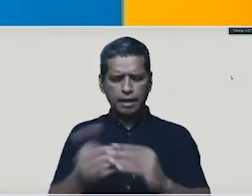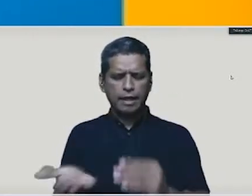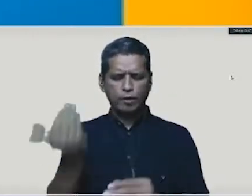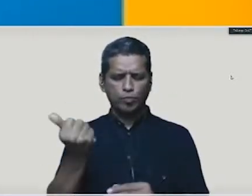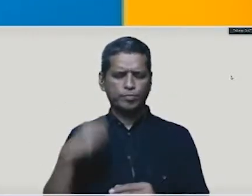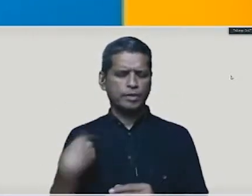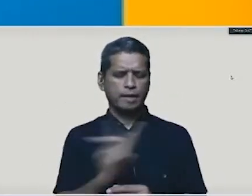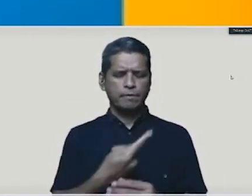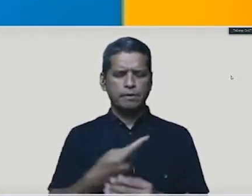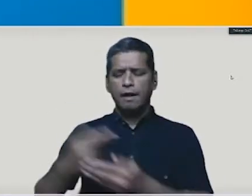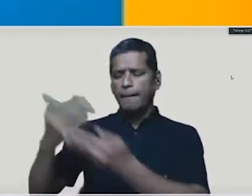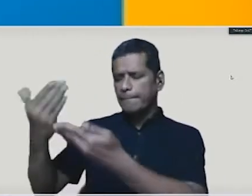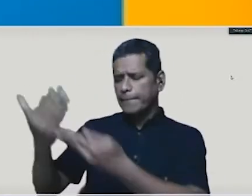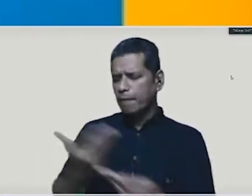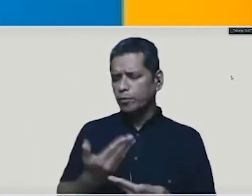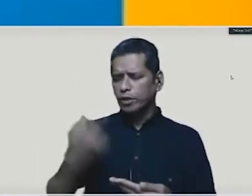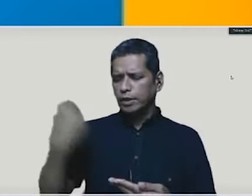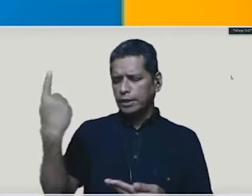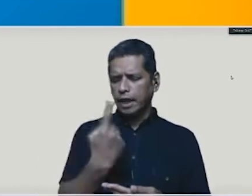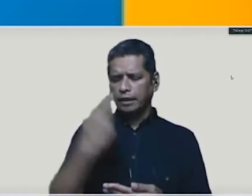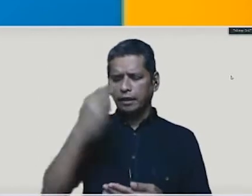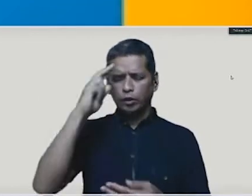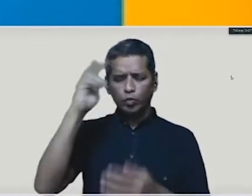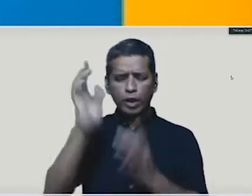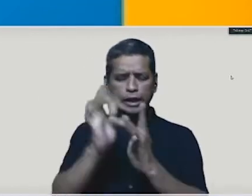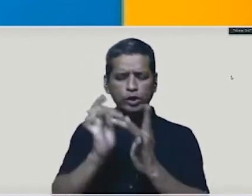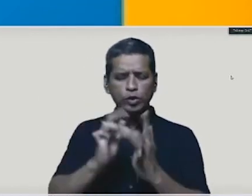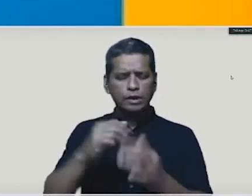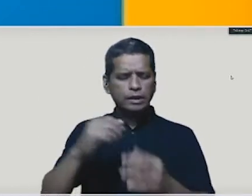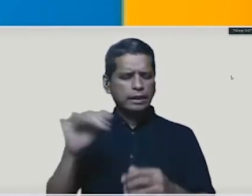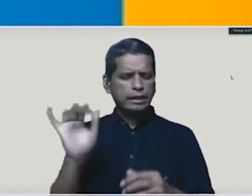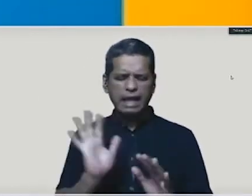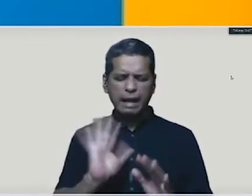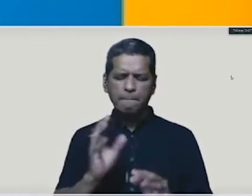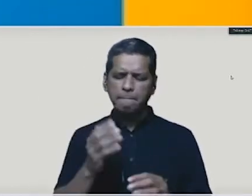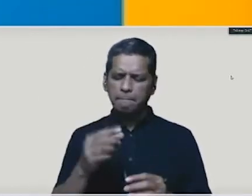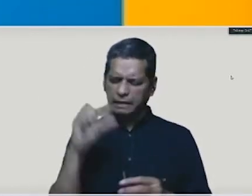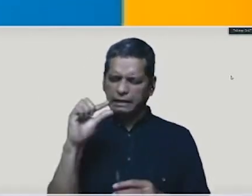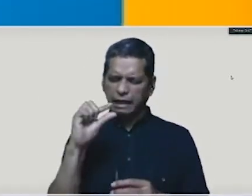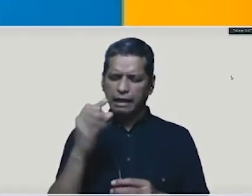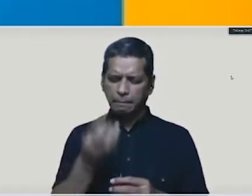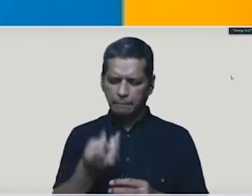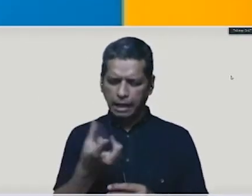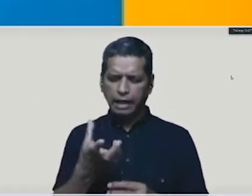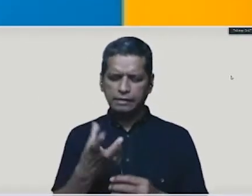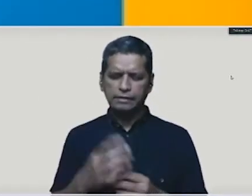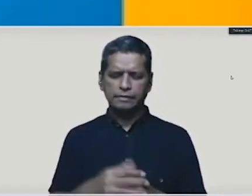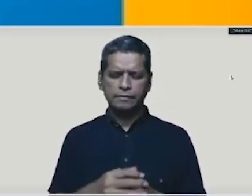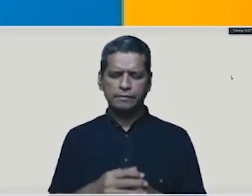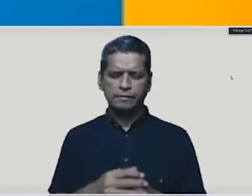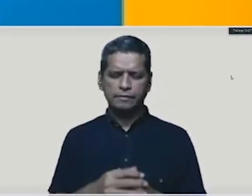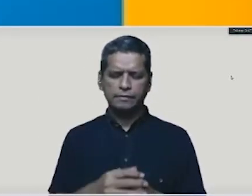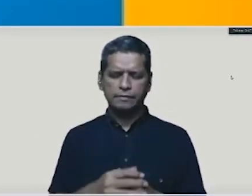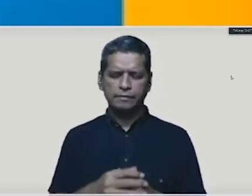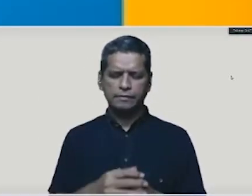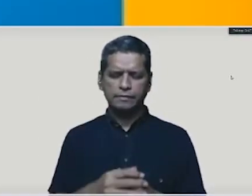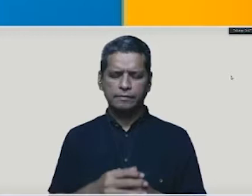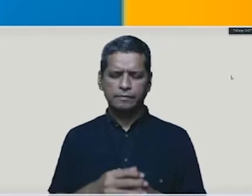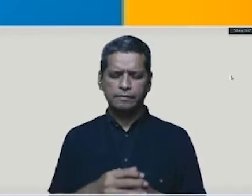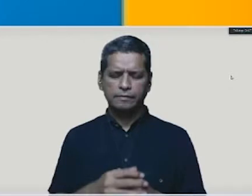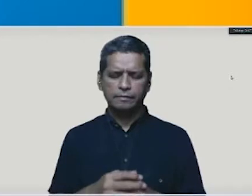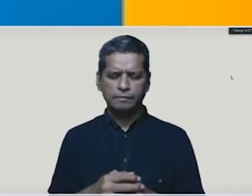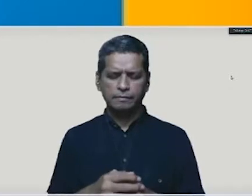Tuhan yang tidak lama lagi ia Tuhan berkatilah juga seluruh Marma Tuhan yang mengikuti acara ini